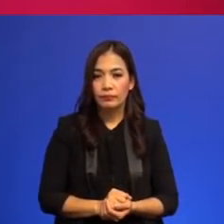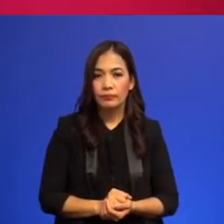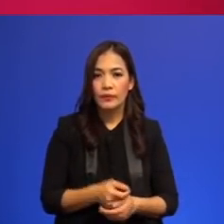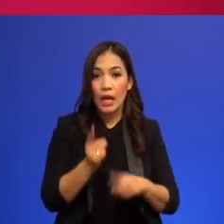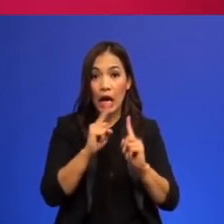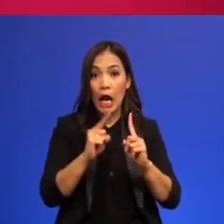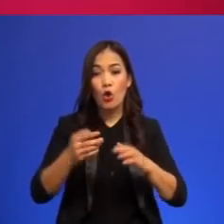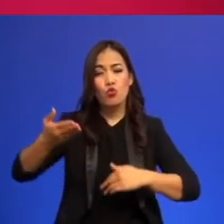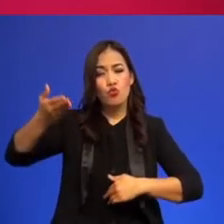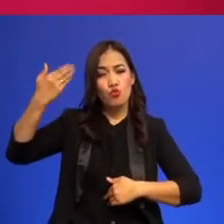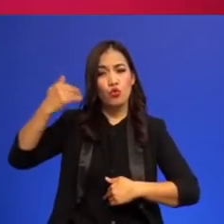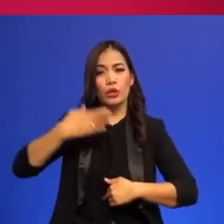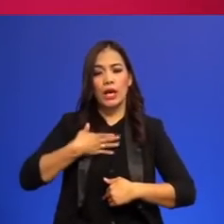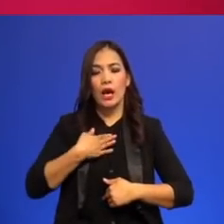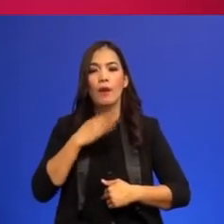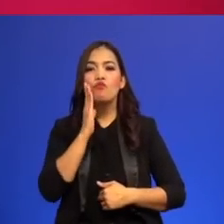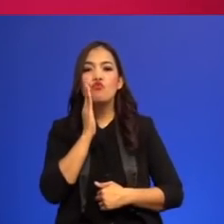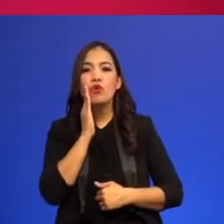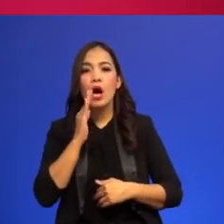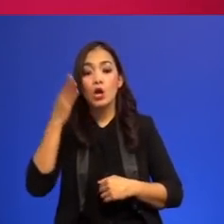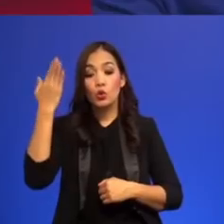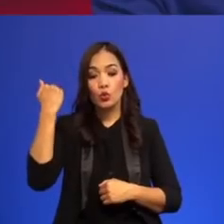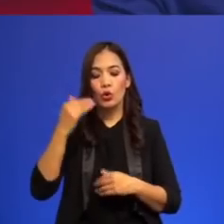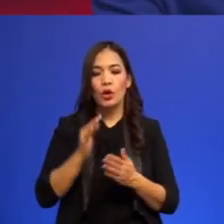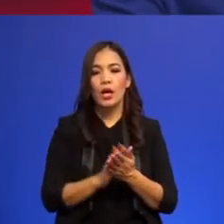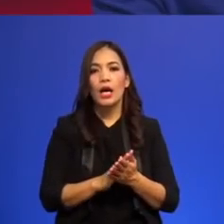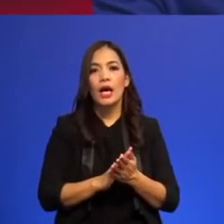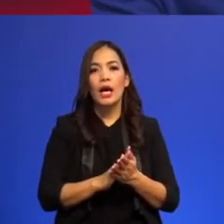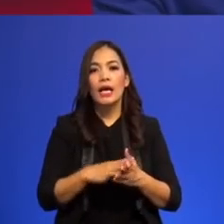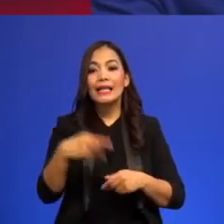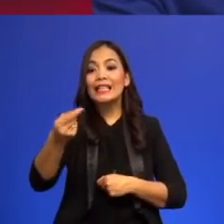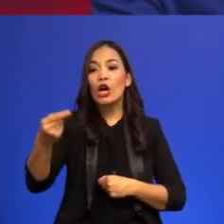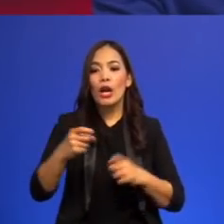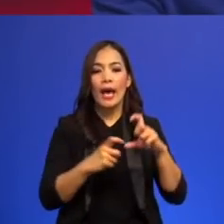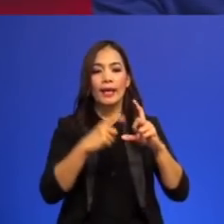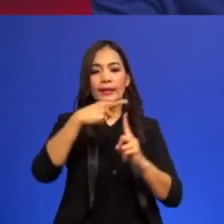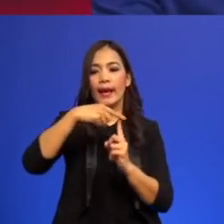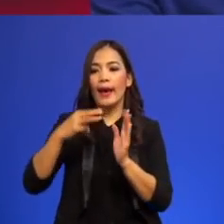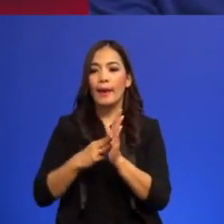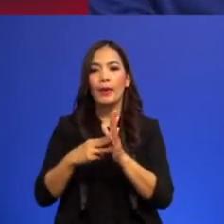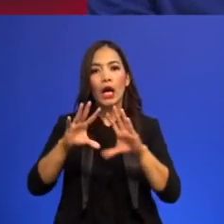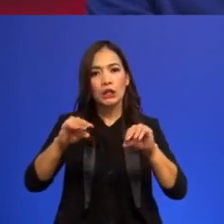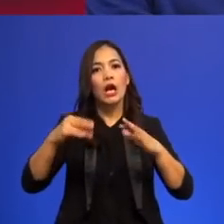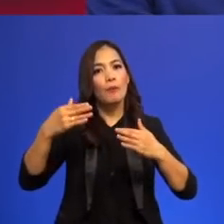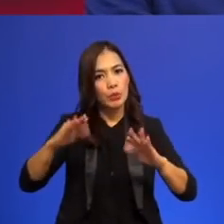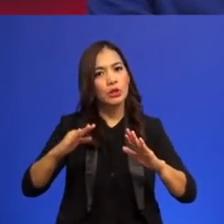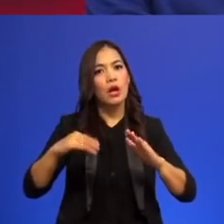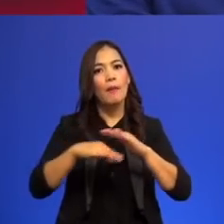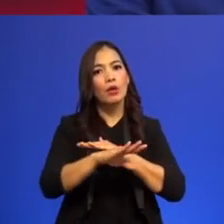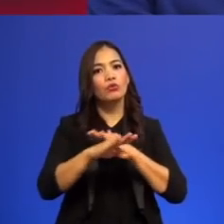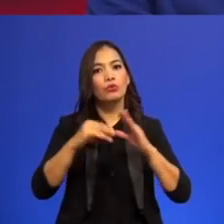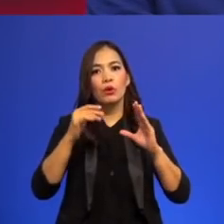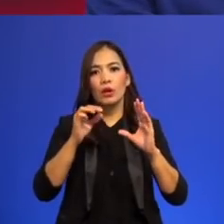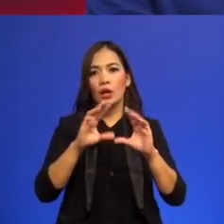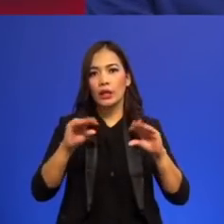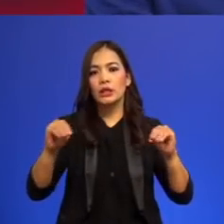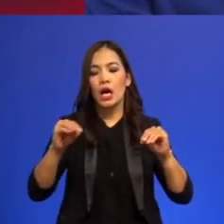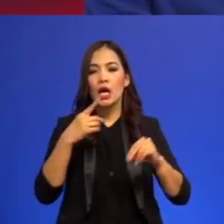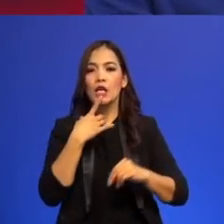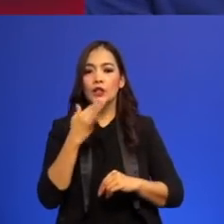Kalau zaman dulu saya masih muda, lulusan STM itu bisa kerja. Udah bisa kerja,